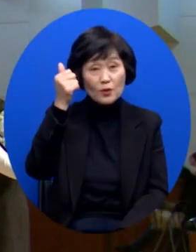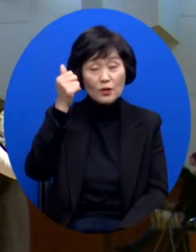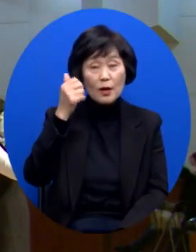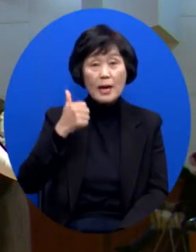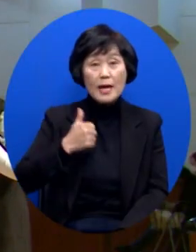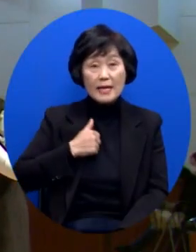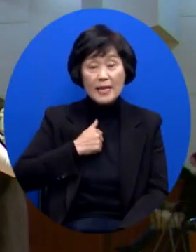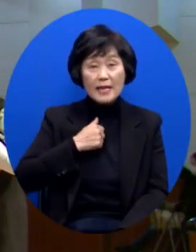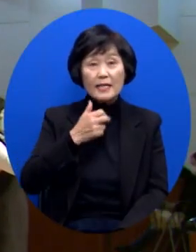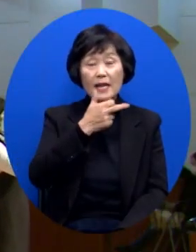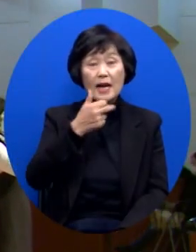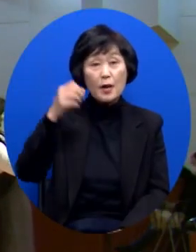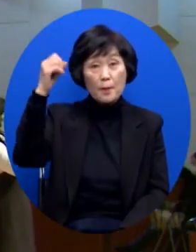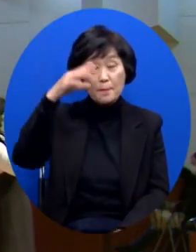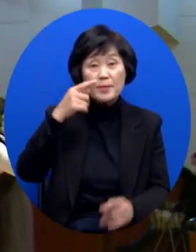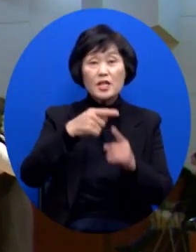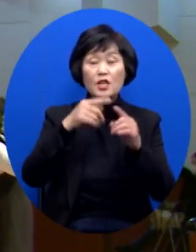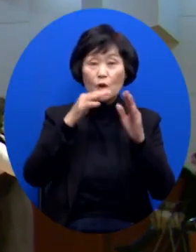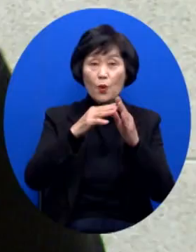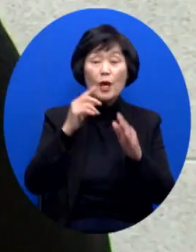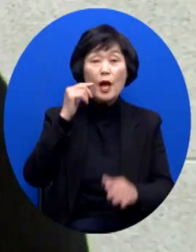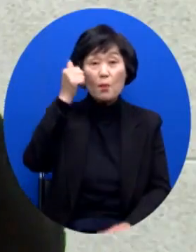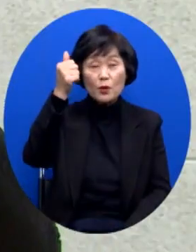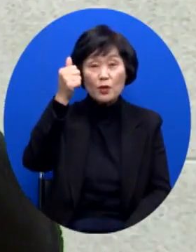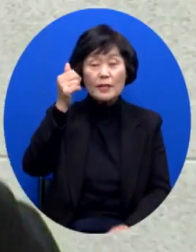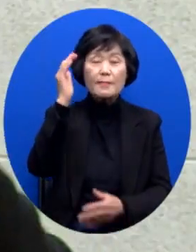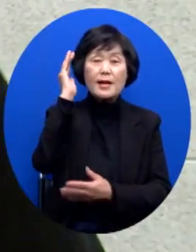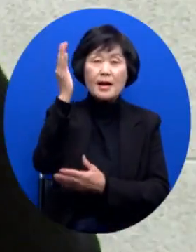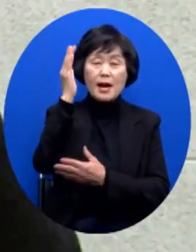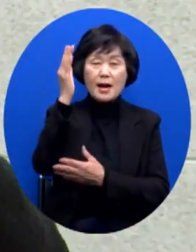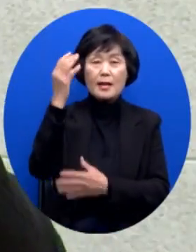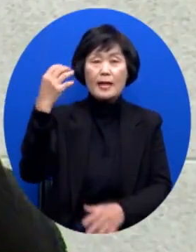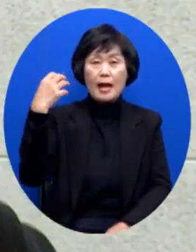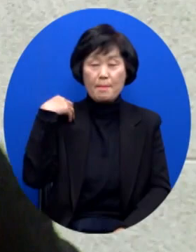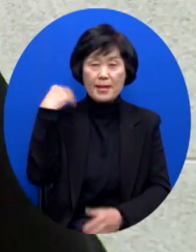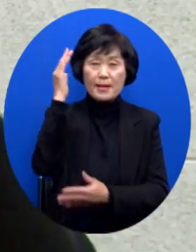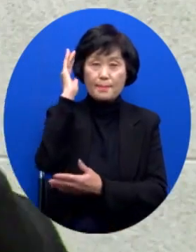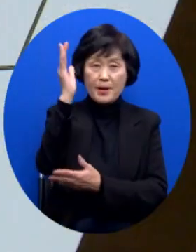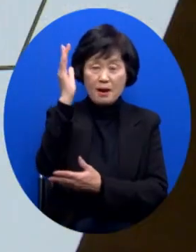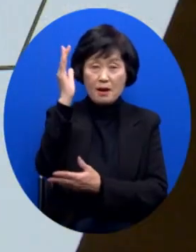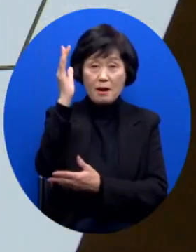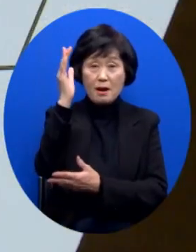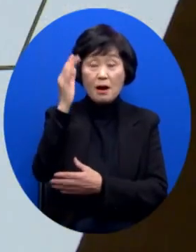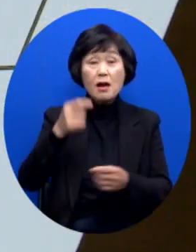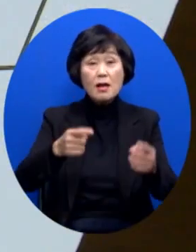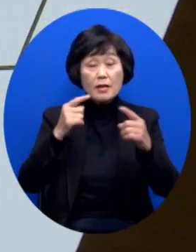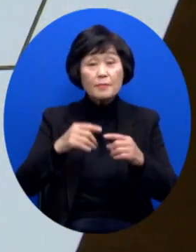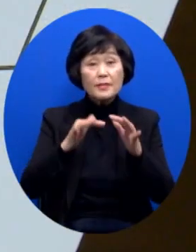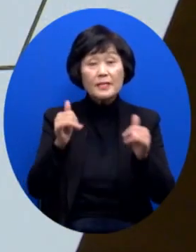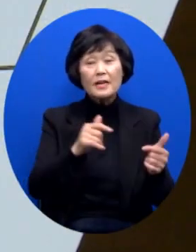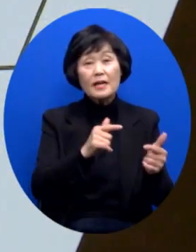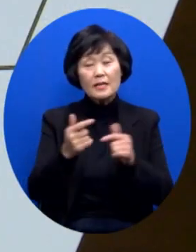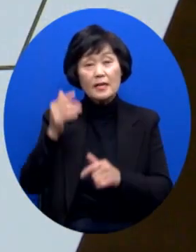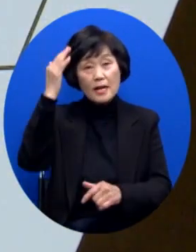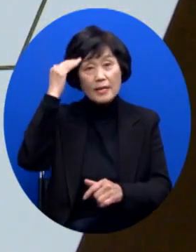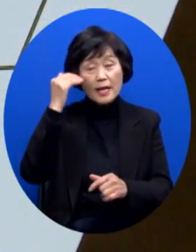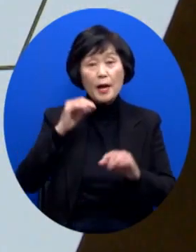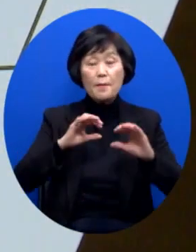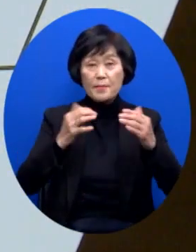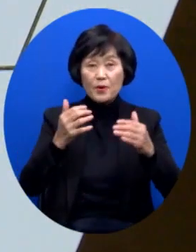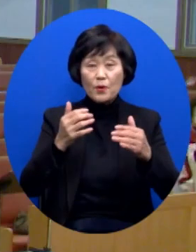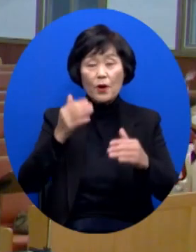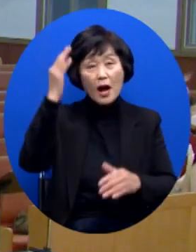큰빛교회 이면수 원로 목사 등이 강사로 나서 설교를 전했습니다. 참석자들은 대한민국과 한국교회